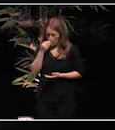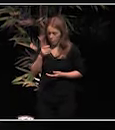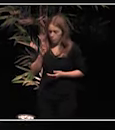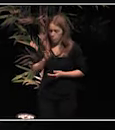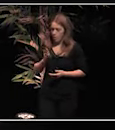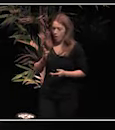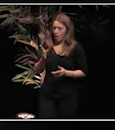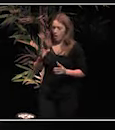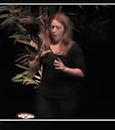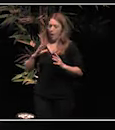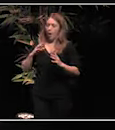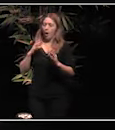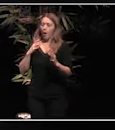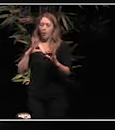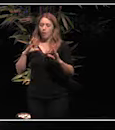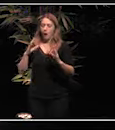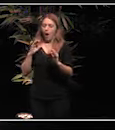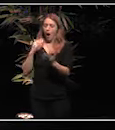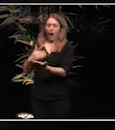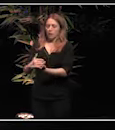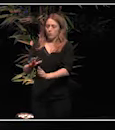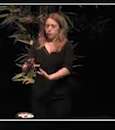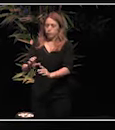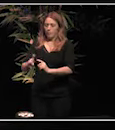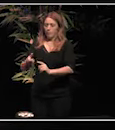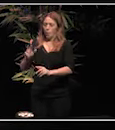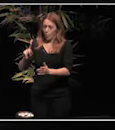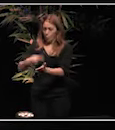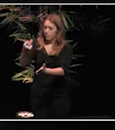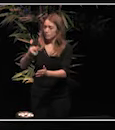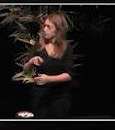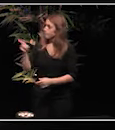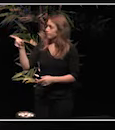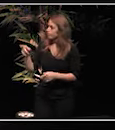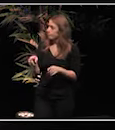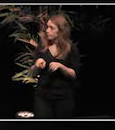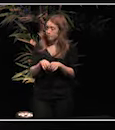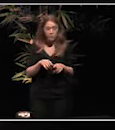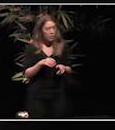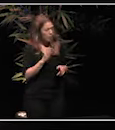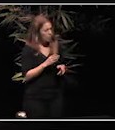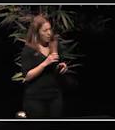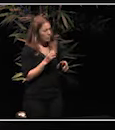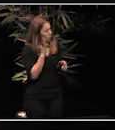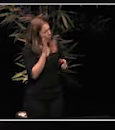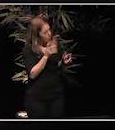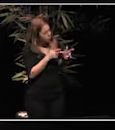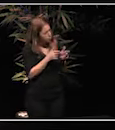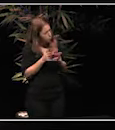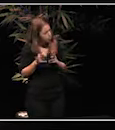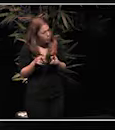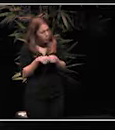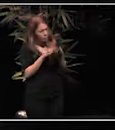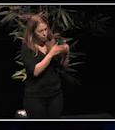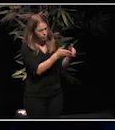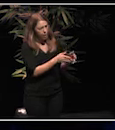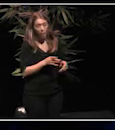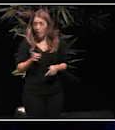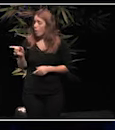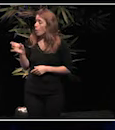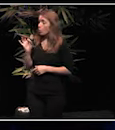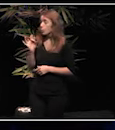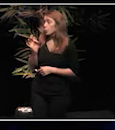avant de repartir parce que... Les fameuses micro-siestes, hein, comme font les skippers, justement. C'est ça, hein. Ouais. Oui, quoi, c'est plus